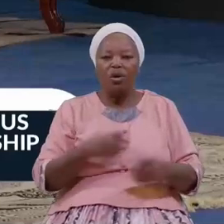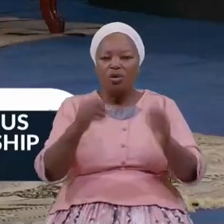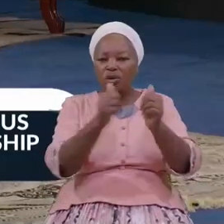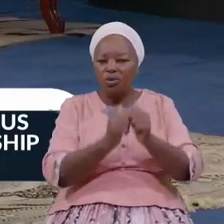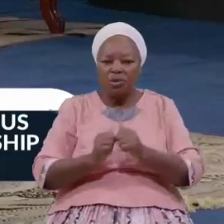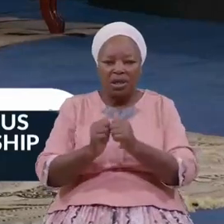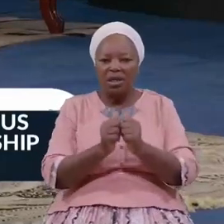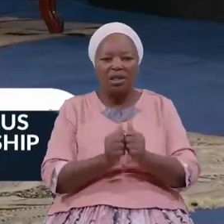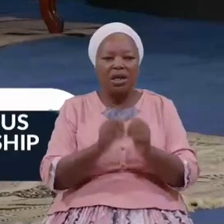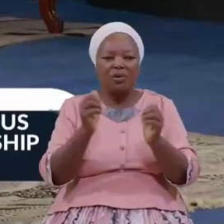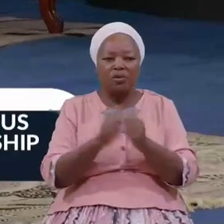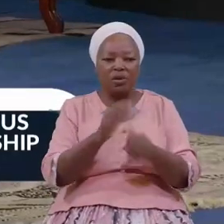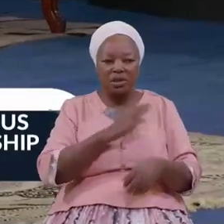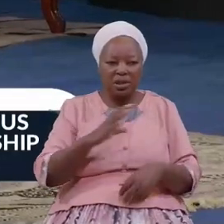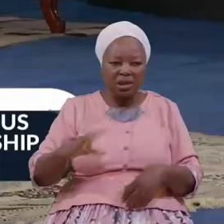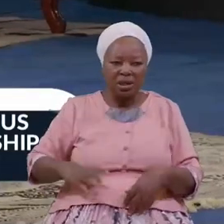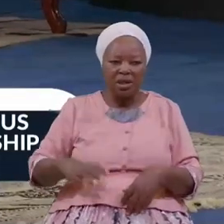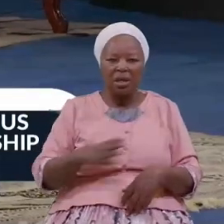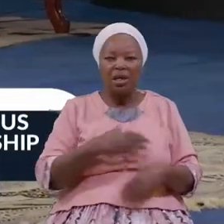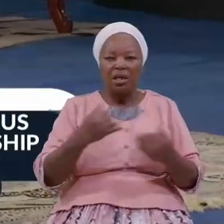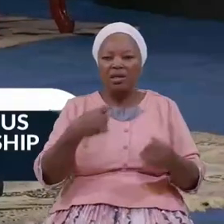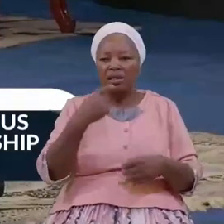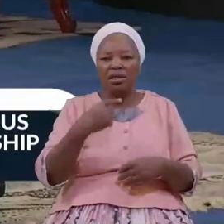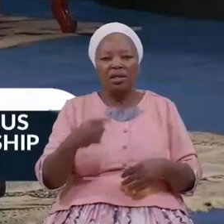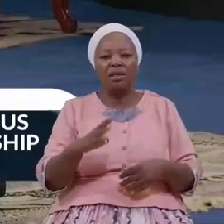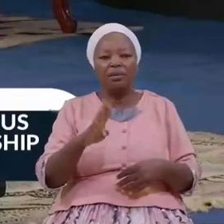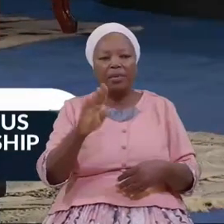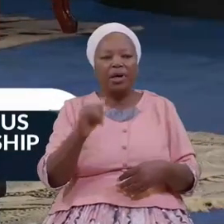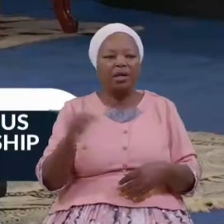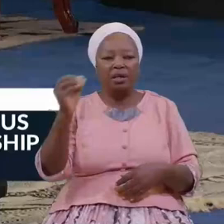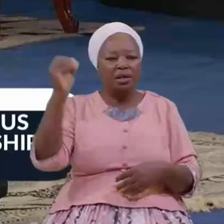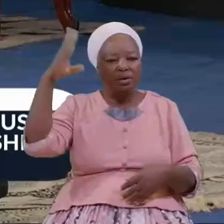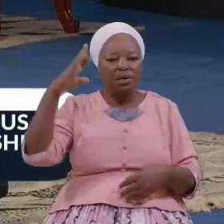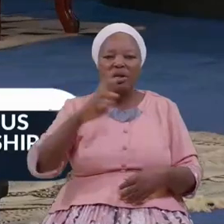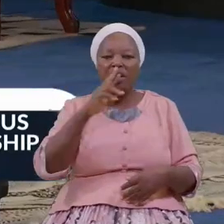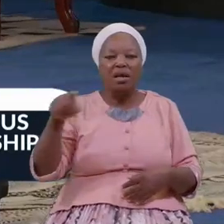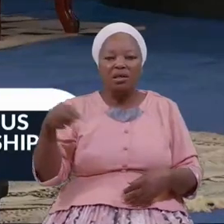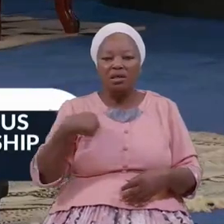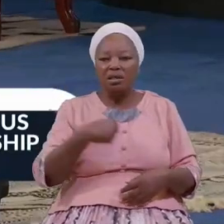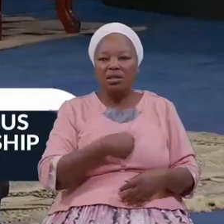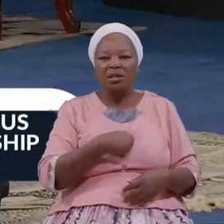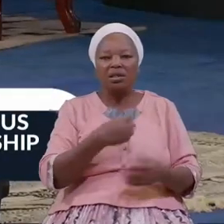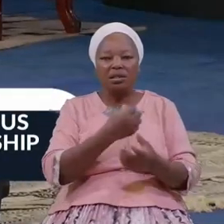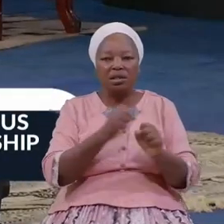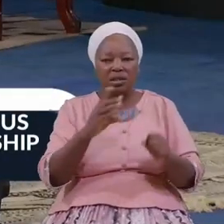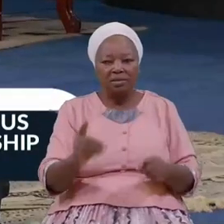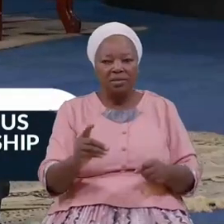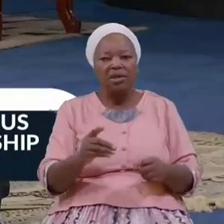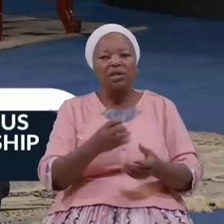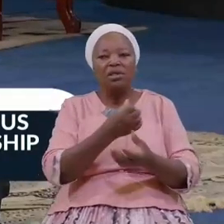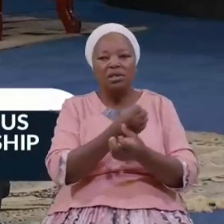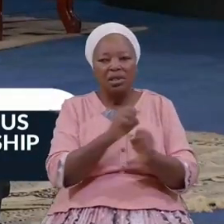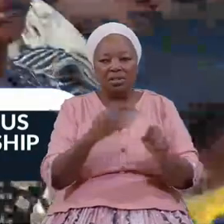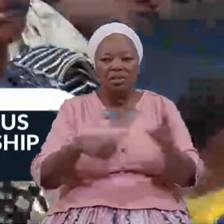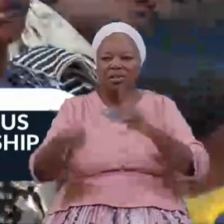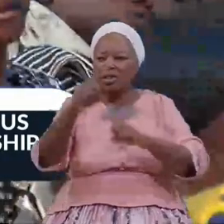vie avec Christ. C'est par grâce que vous êtes sauvés. » Sauvez